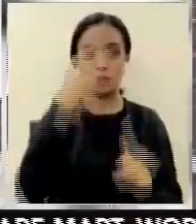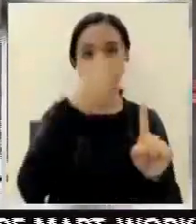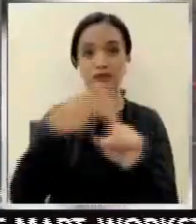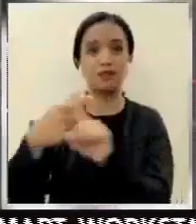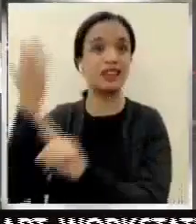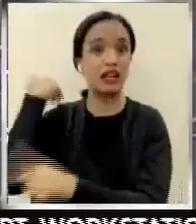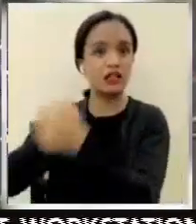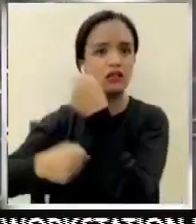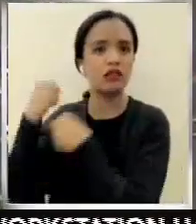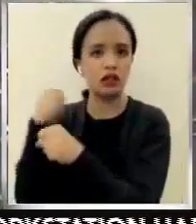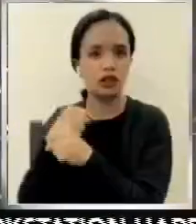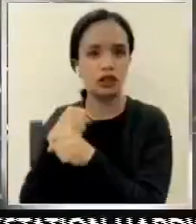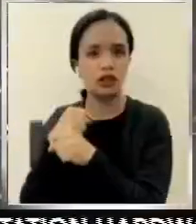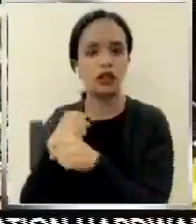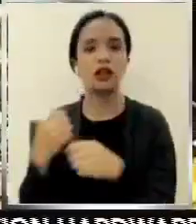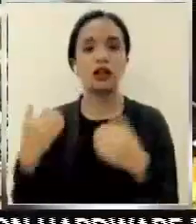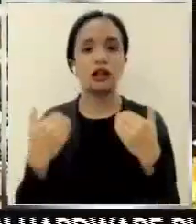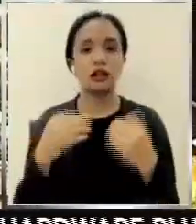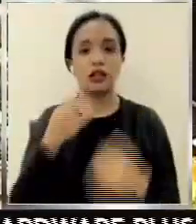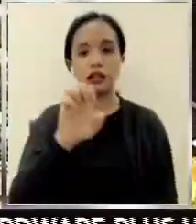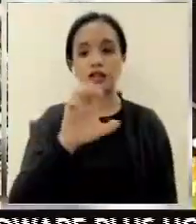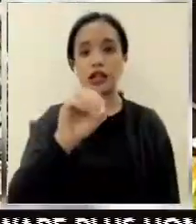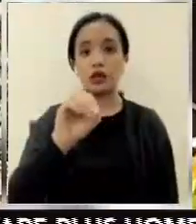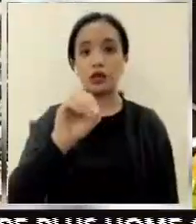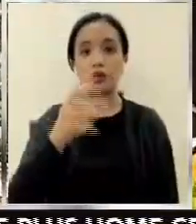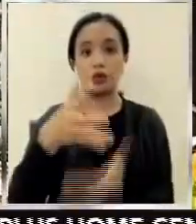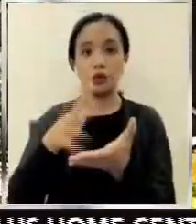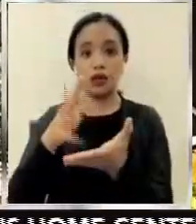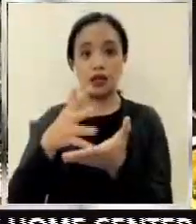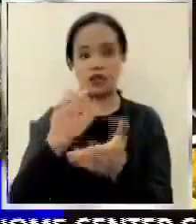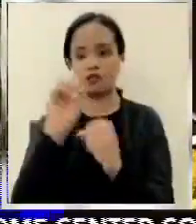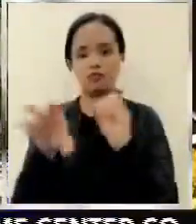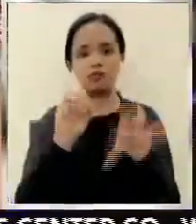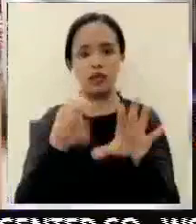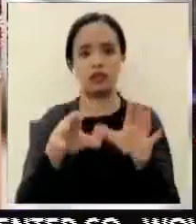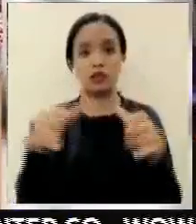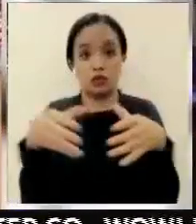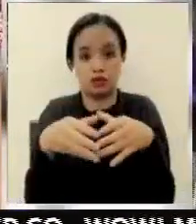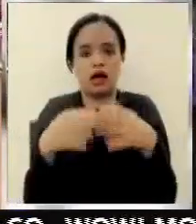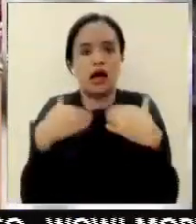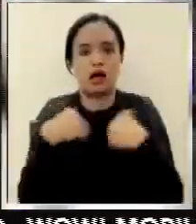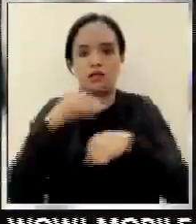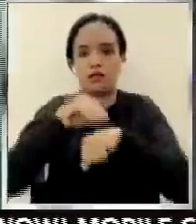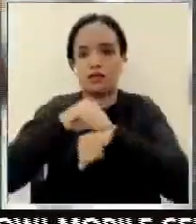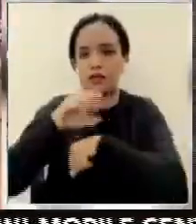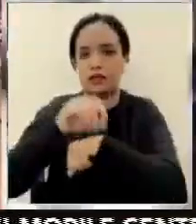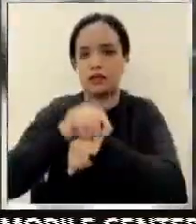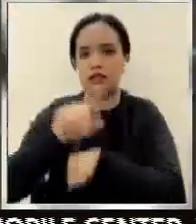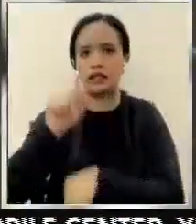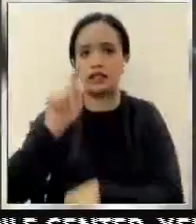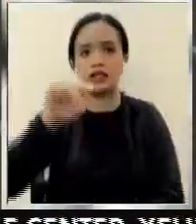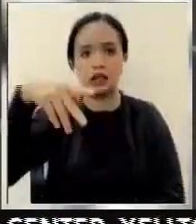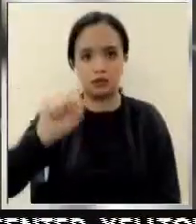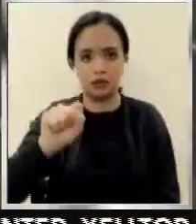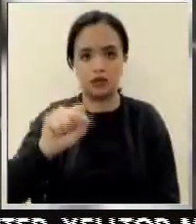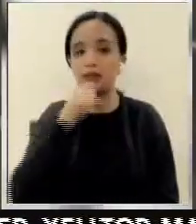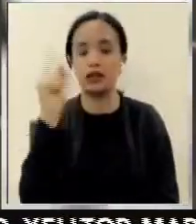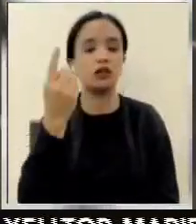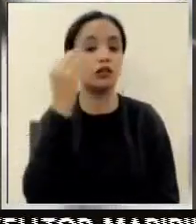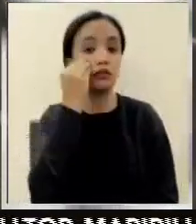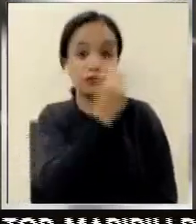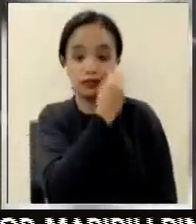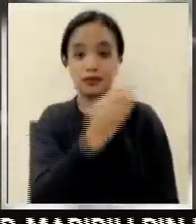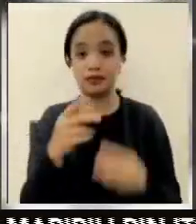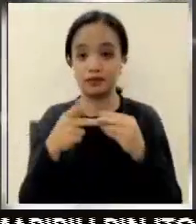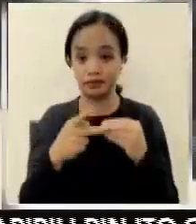may tips ang eco waste coalition kabilang ang pag-aalay ng halamang nakapaso imbes na bulaklak na may plastic pati paggamit ng mga